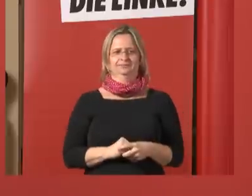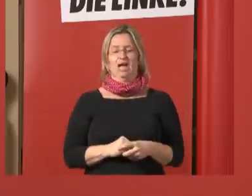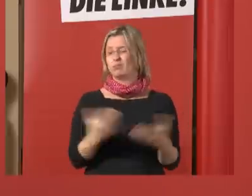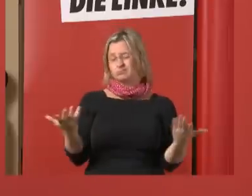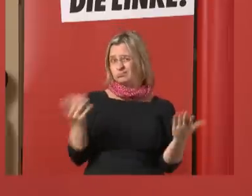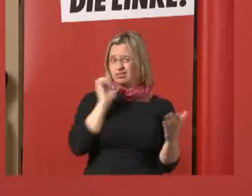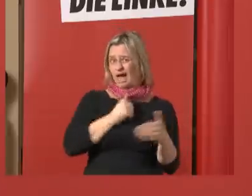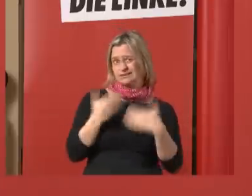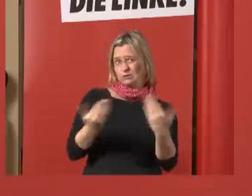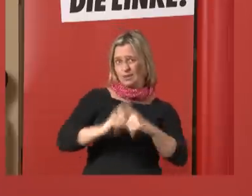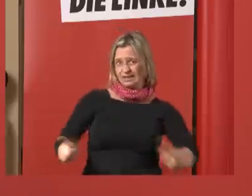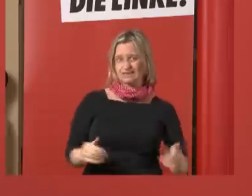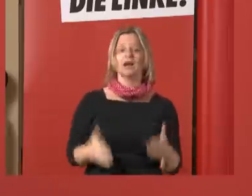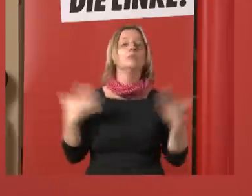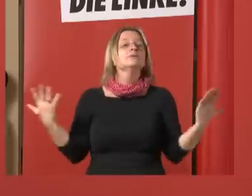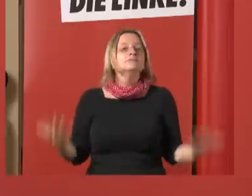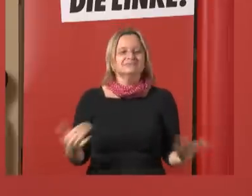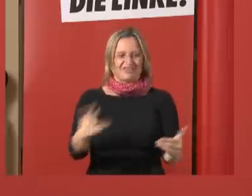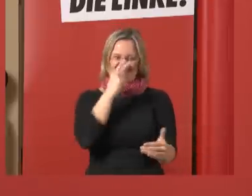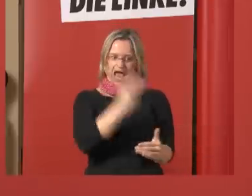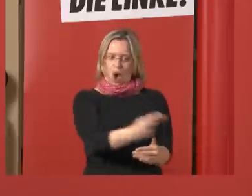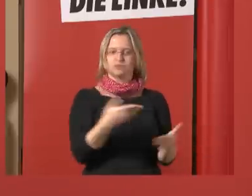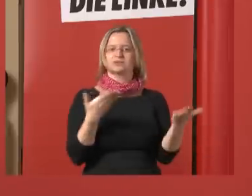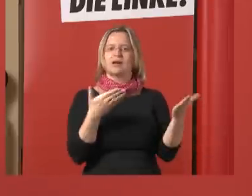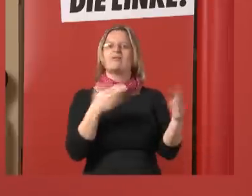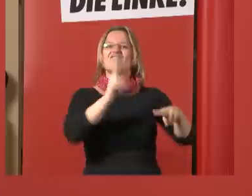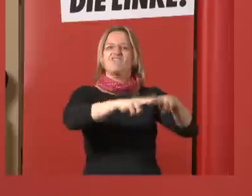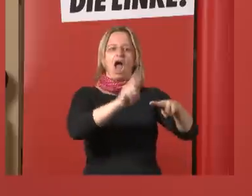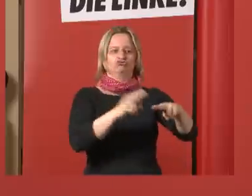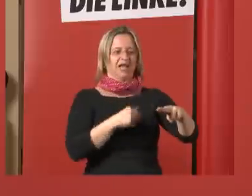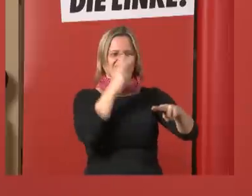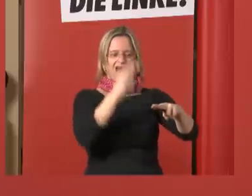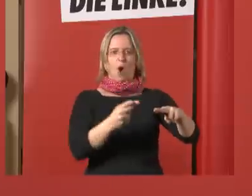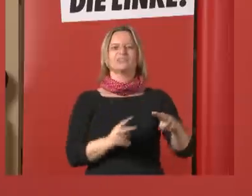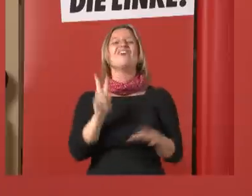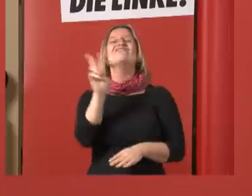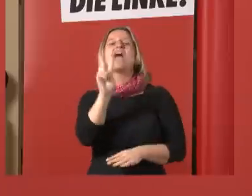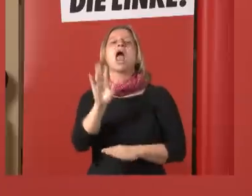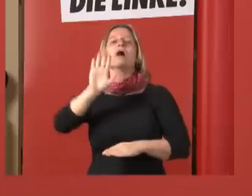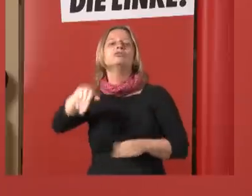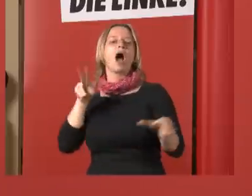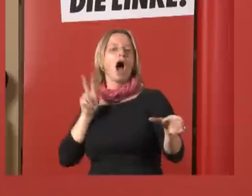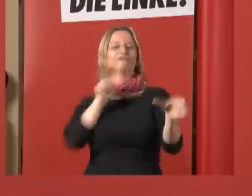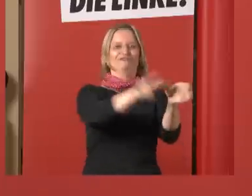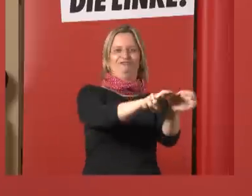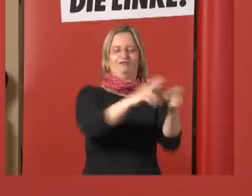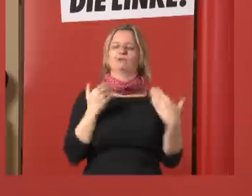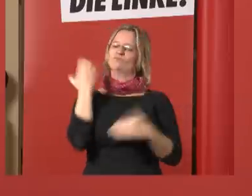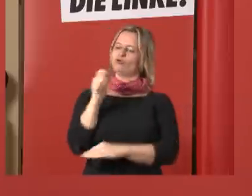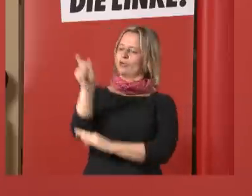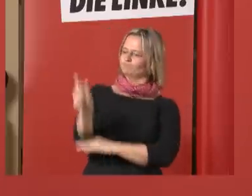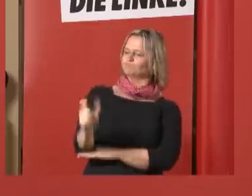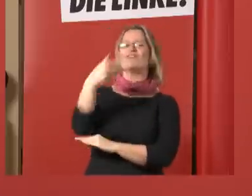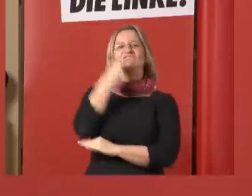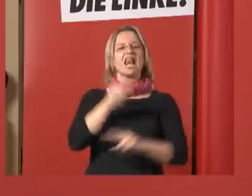wie absurd die rechtliche und auch die tatsächliche Situation in solchen Werkstätten ist? Das geht